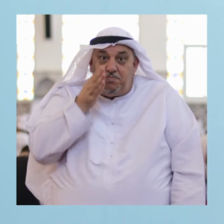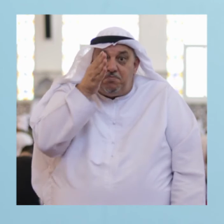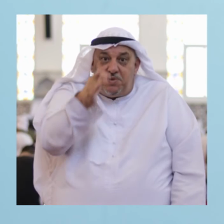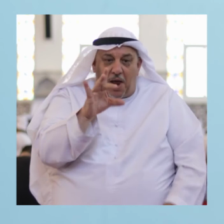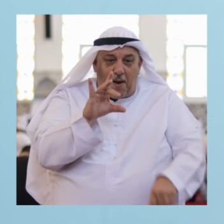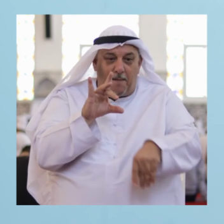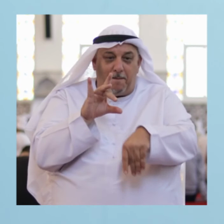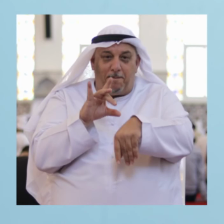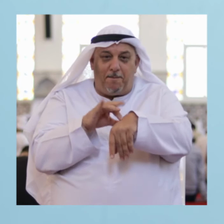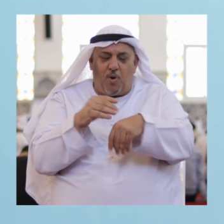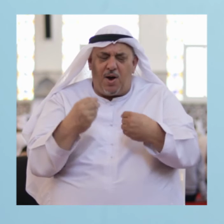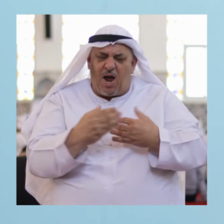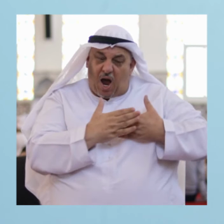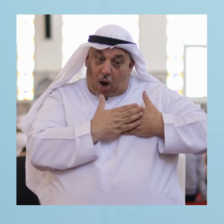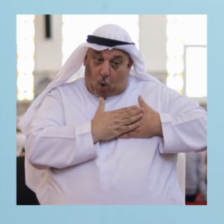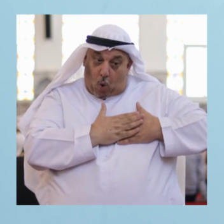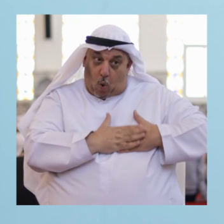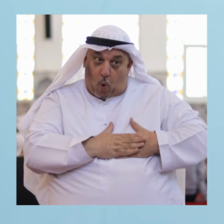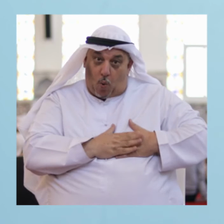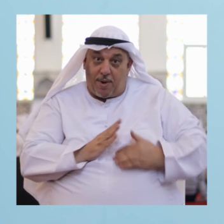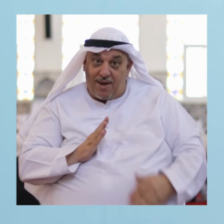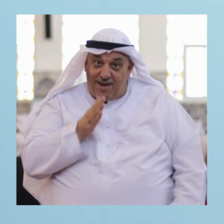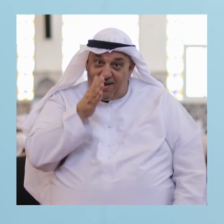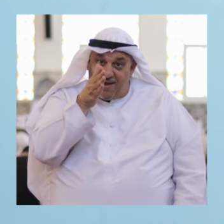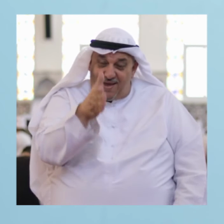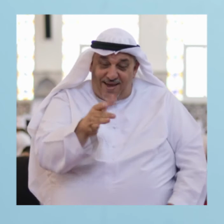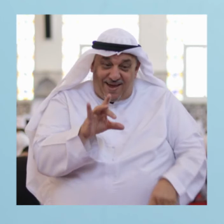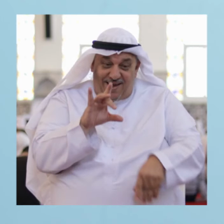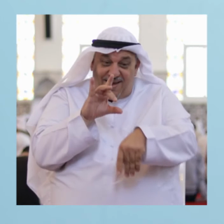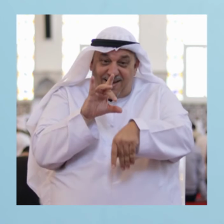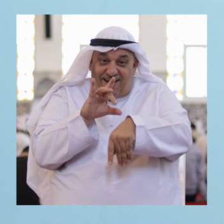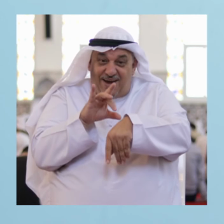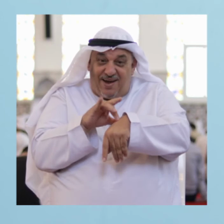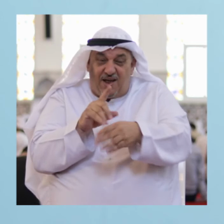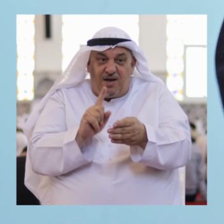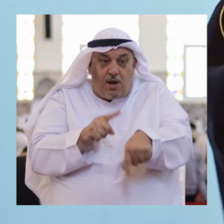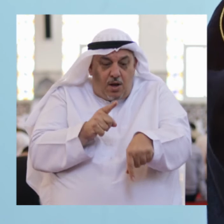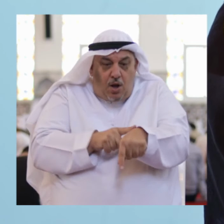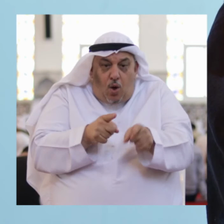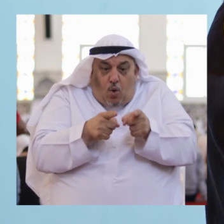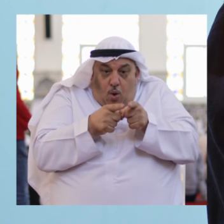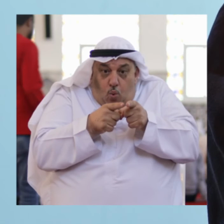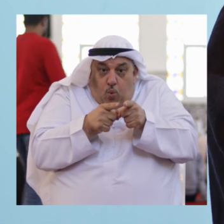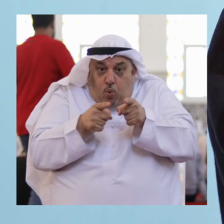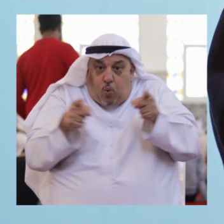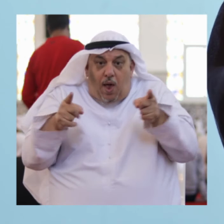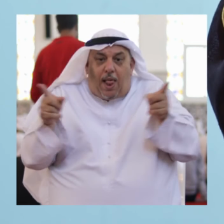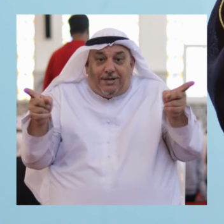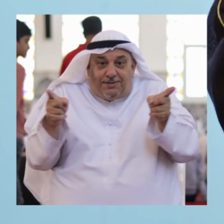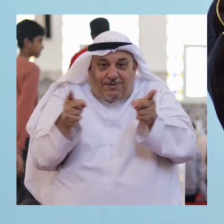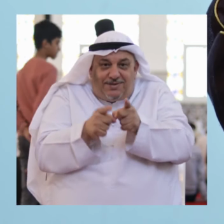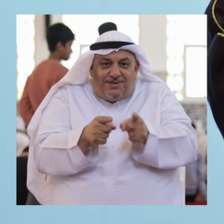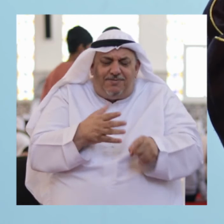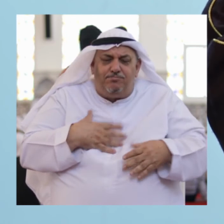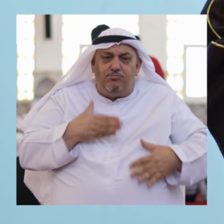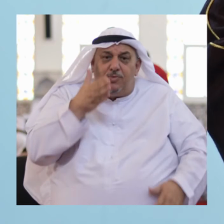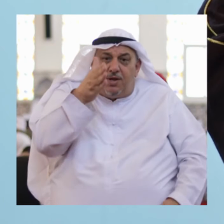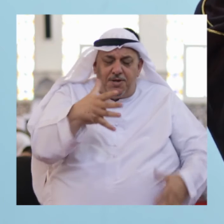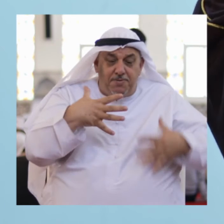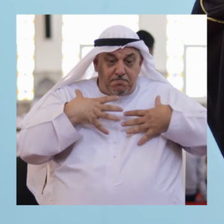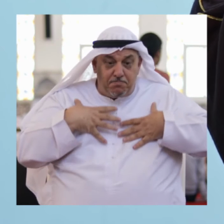ويستحب للزائري الا يطيل في الزياره وان